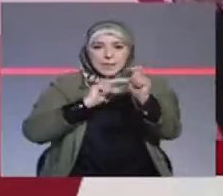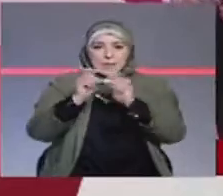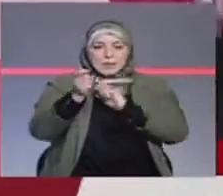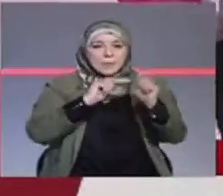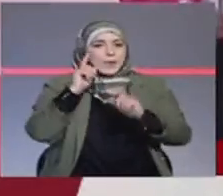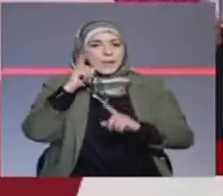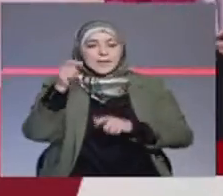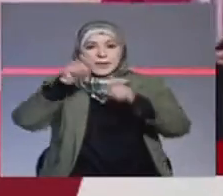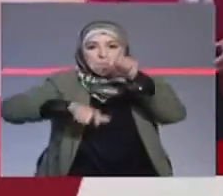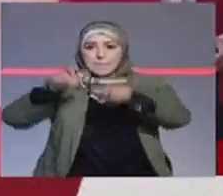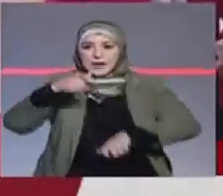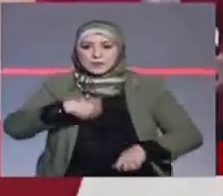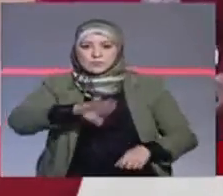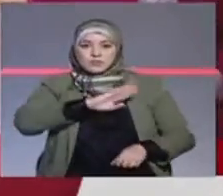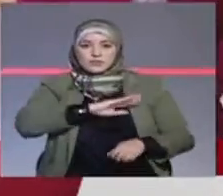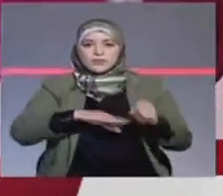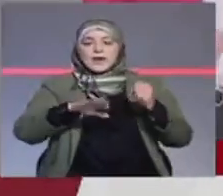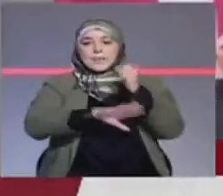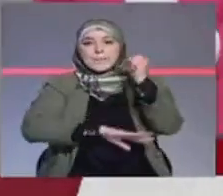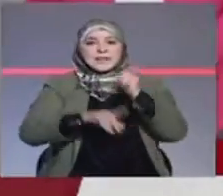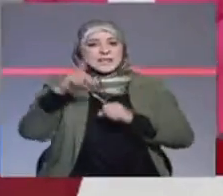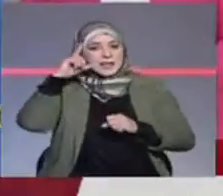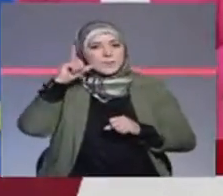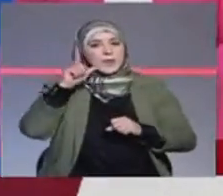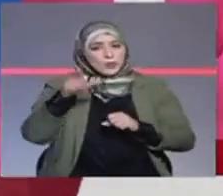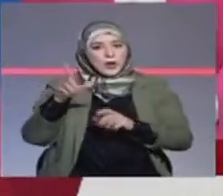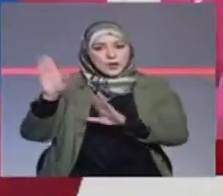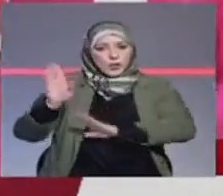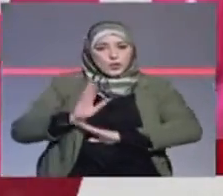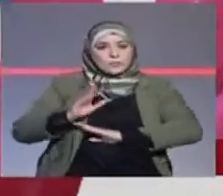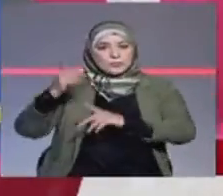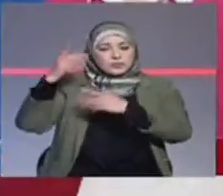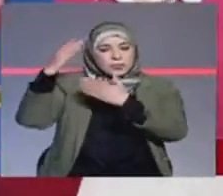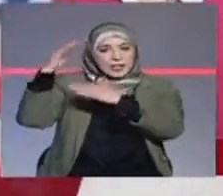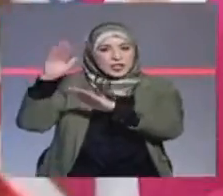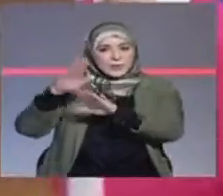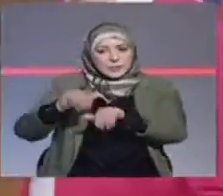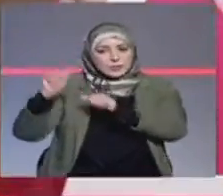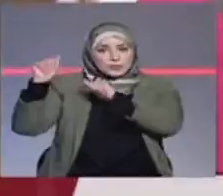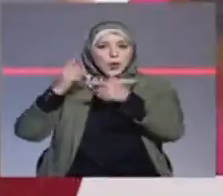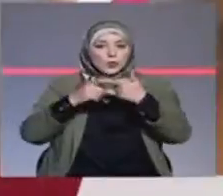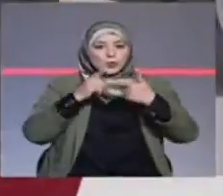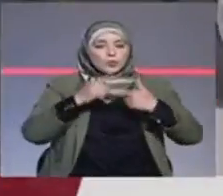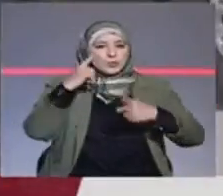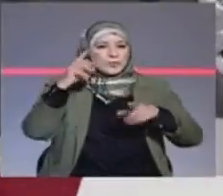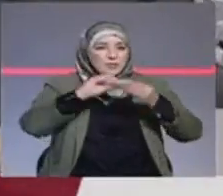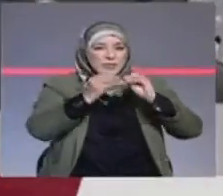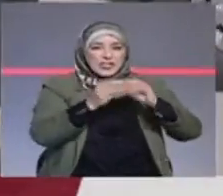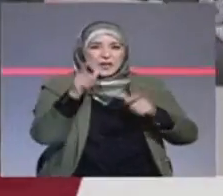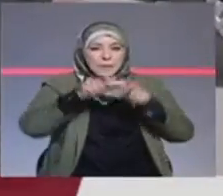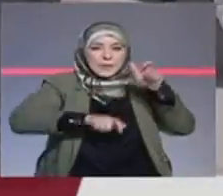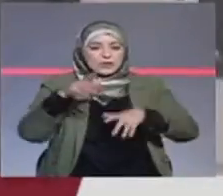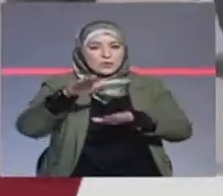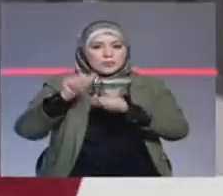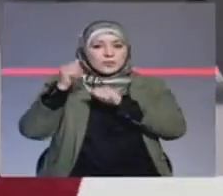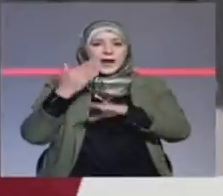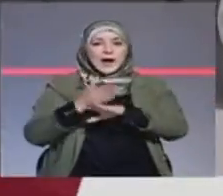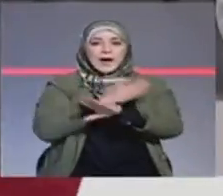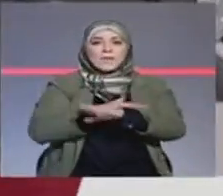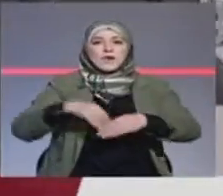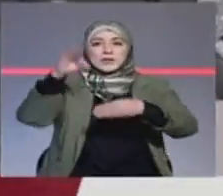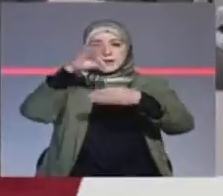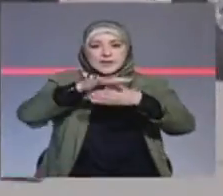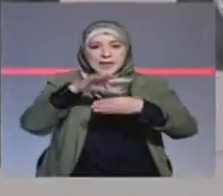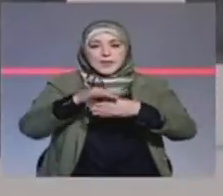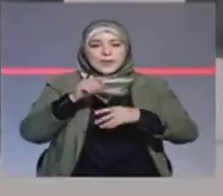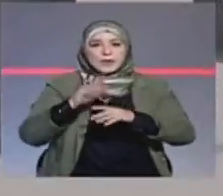بعض الأطراف الرئيسية في ليبيا بشأن انسحاب القوات الأجنبية والمرتزقة من البلاد قبل إجراء الانتخابات.